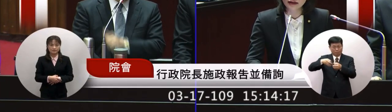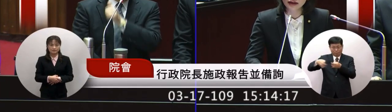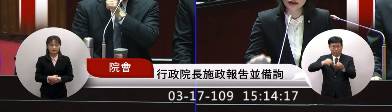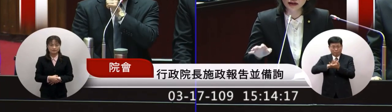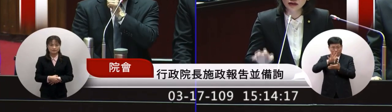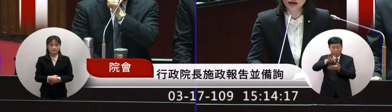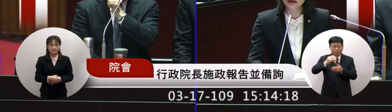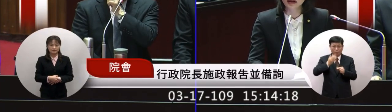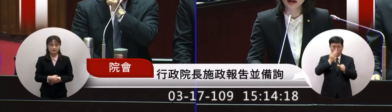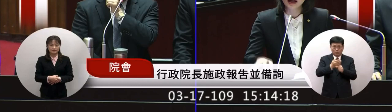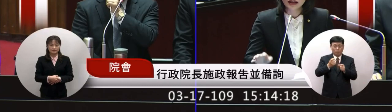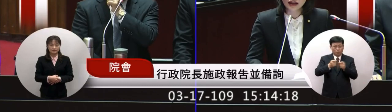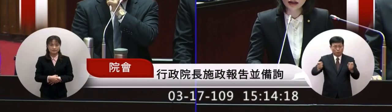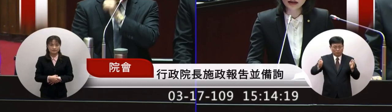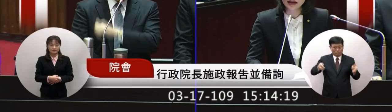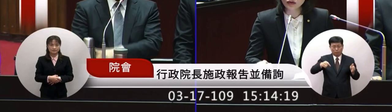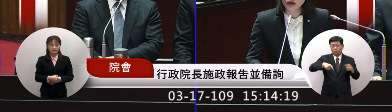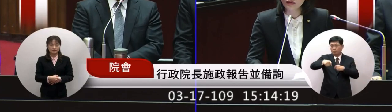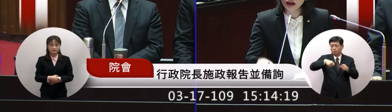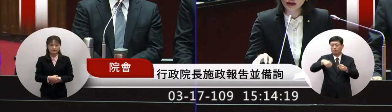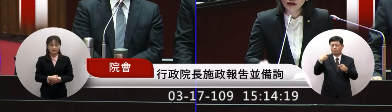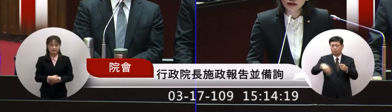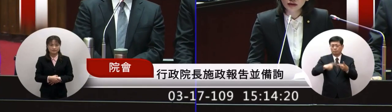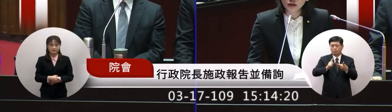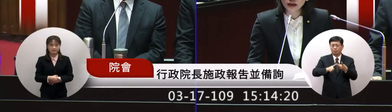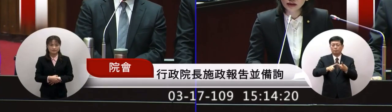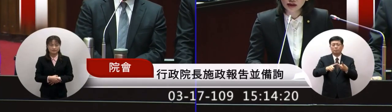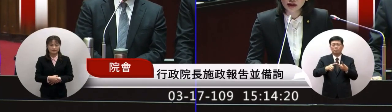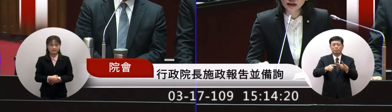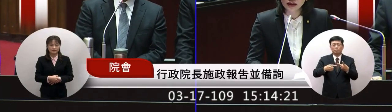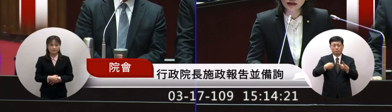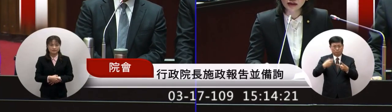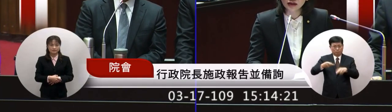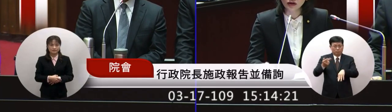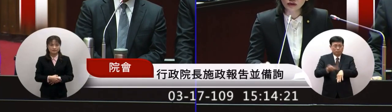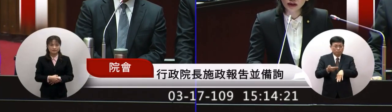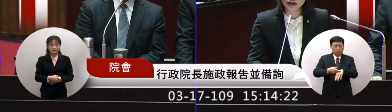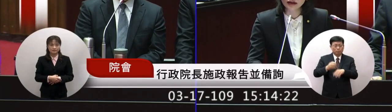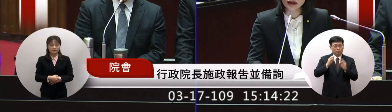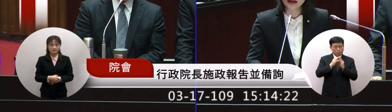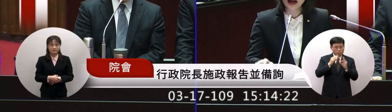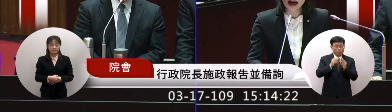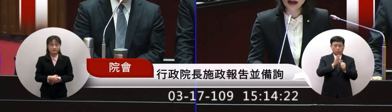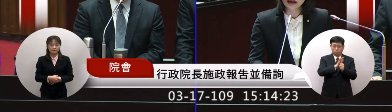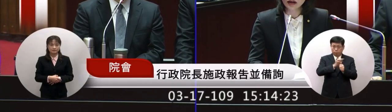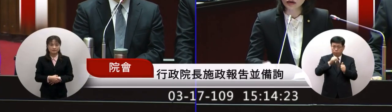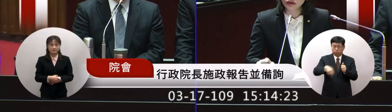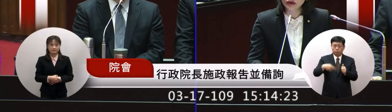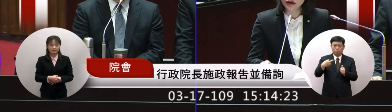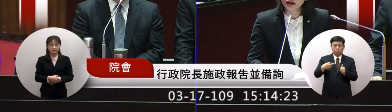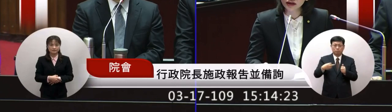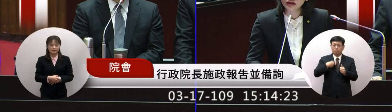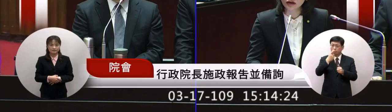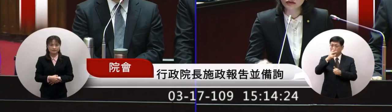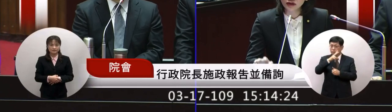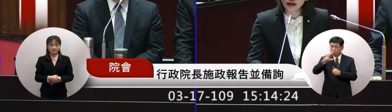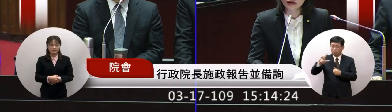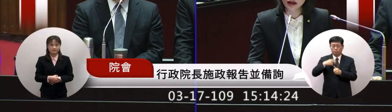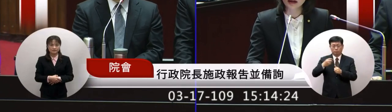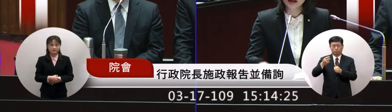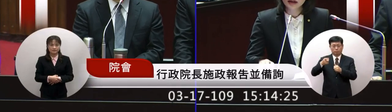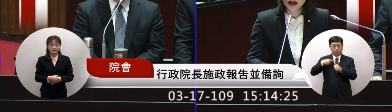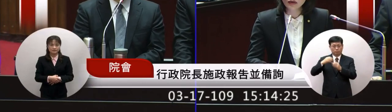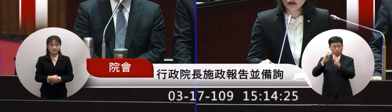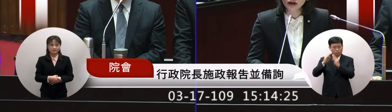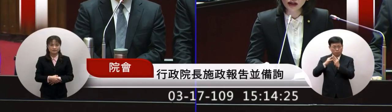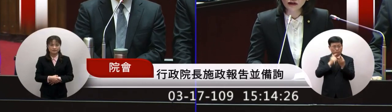中长期的政策，以及我们科技、金融科技，还有绿色金融等